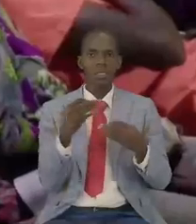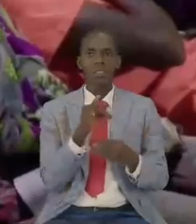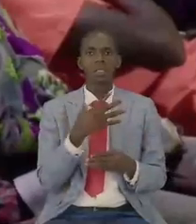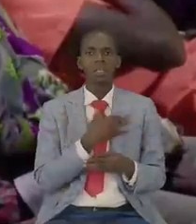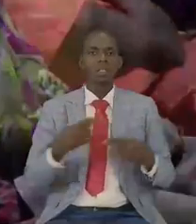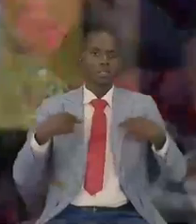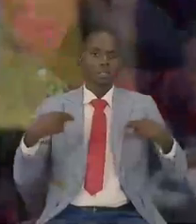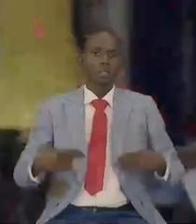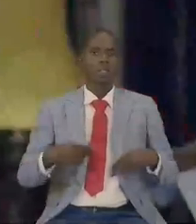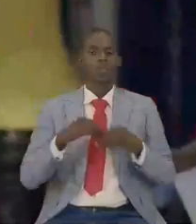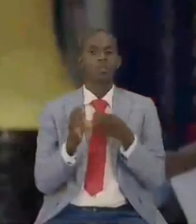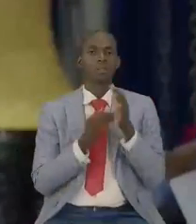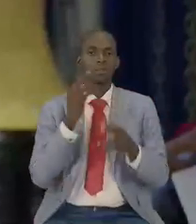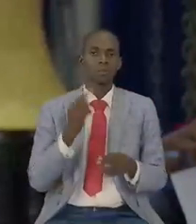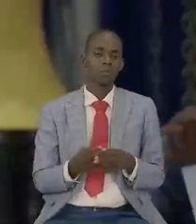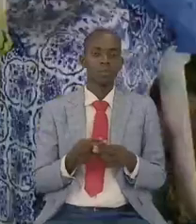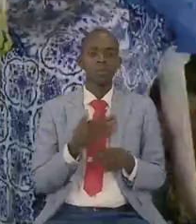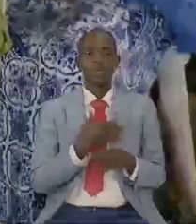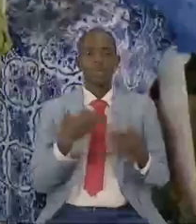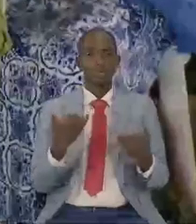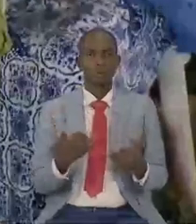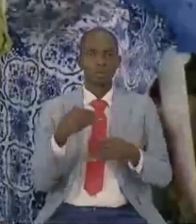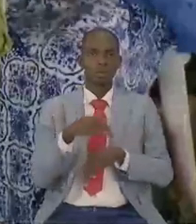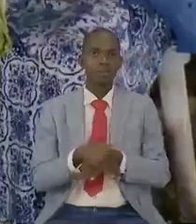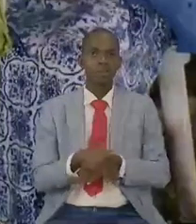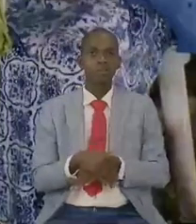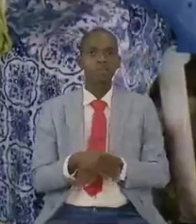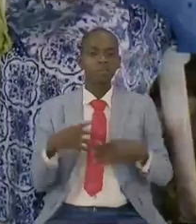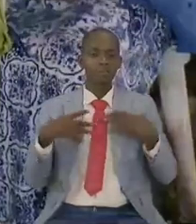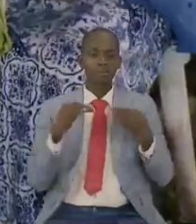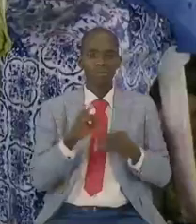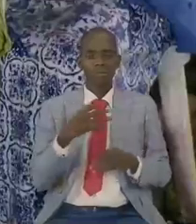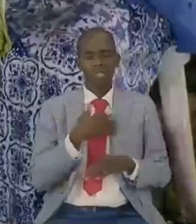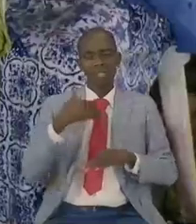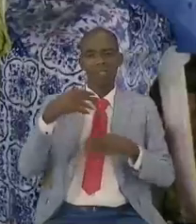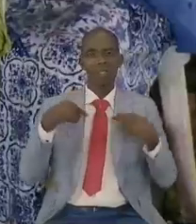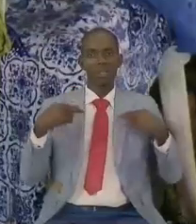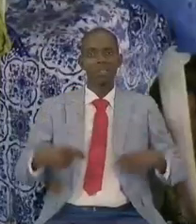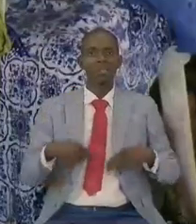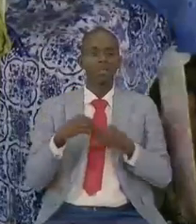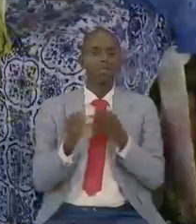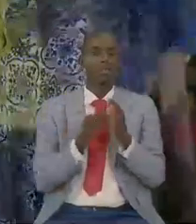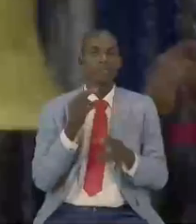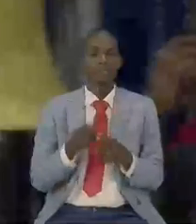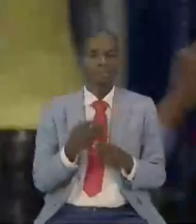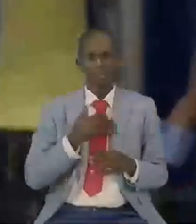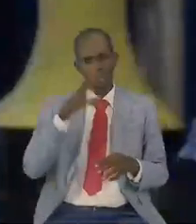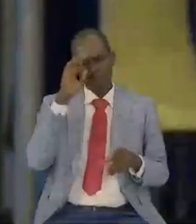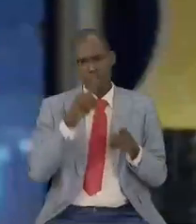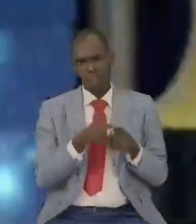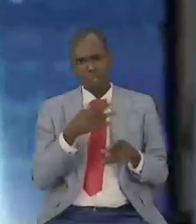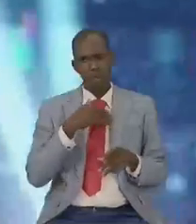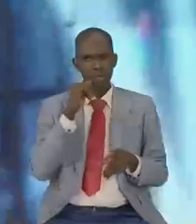santé. Et ce soir, la guérison et la santé. Mon frère là-bas, ma soeur